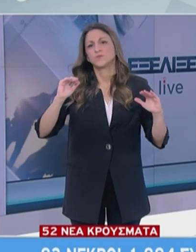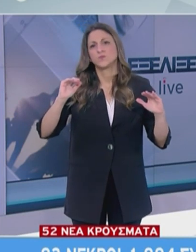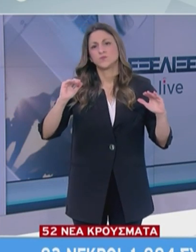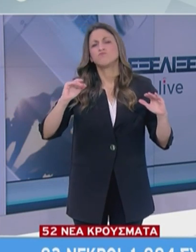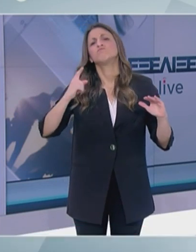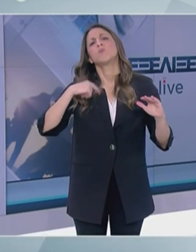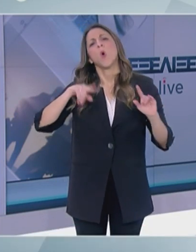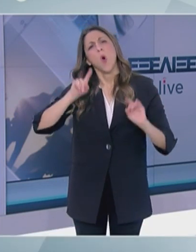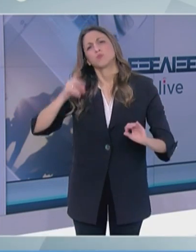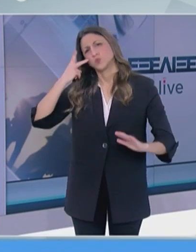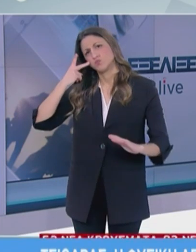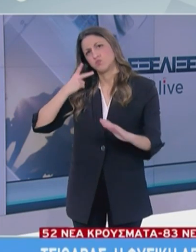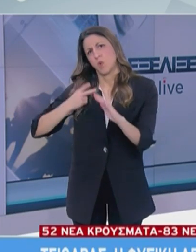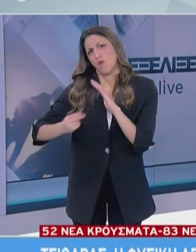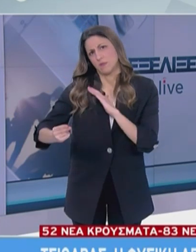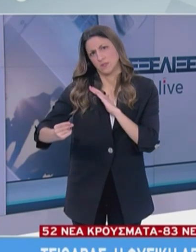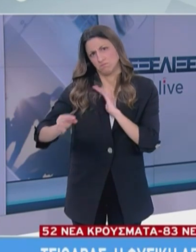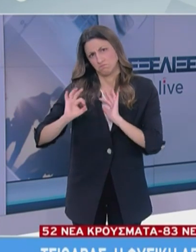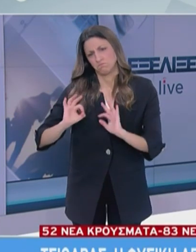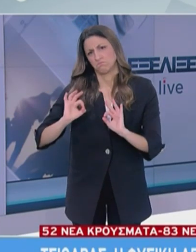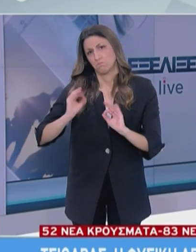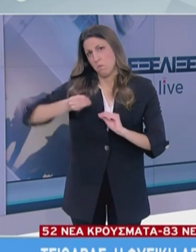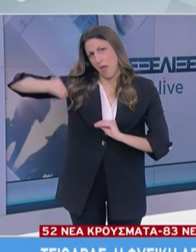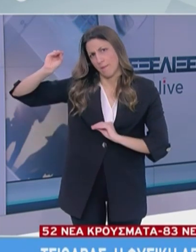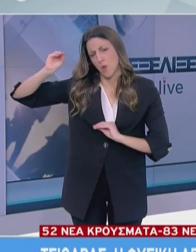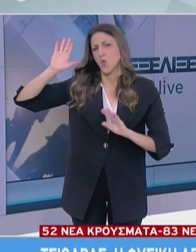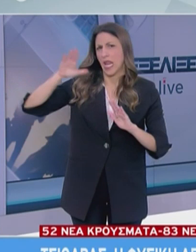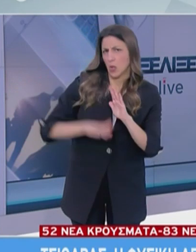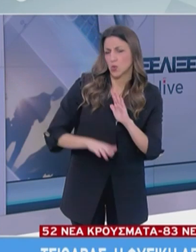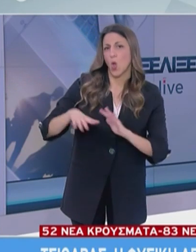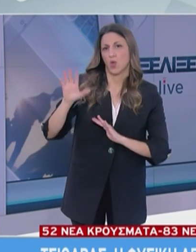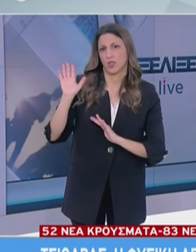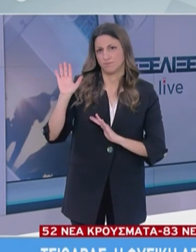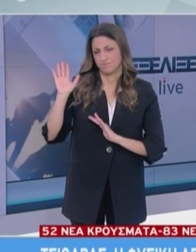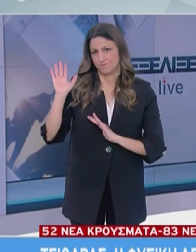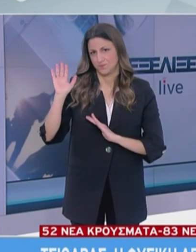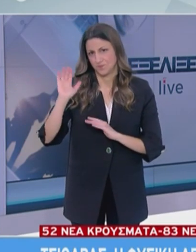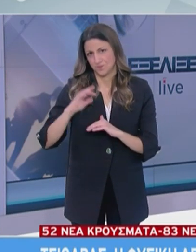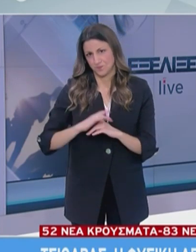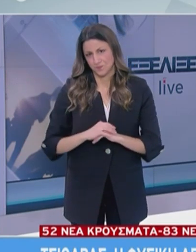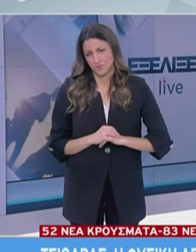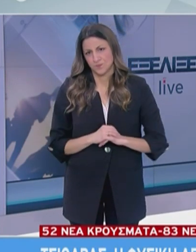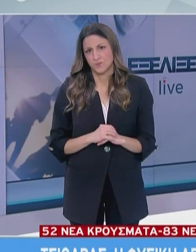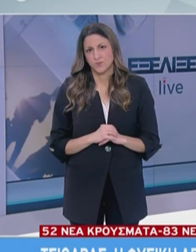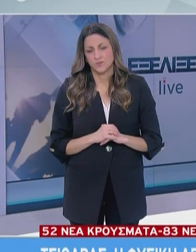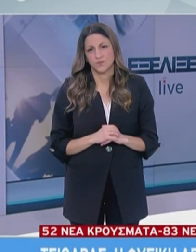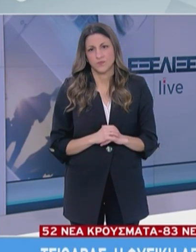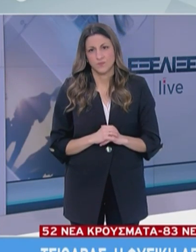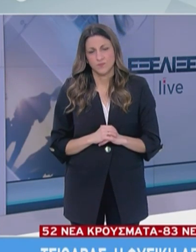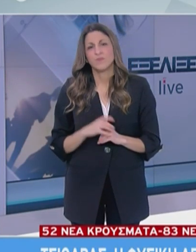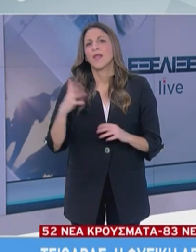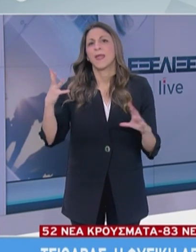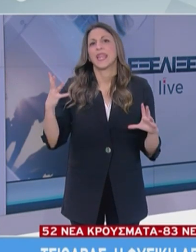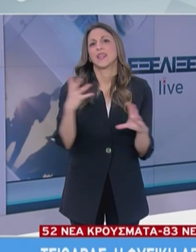της αναμενόμενης για αυτή την περίοδο του έτους. Αυτή είναι η δικιά σας και η δικιά μας και όλων μας η